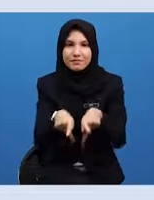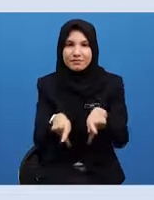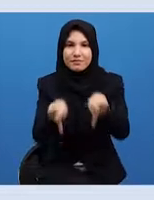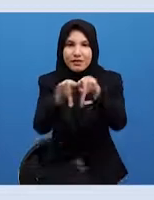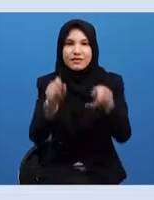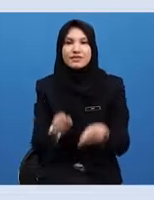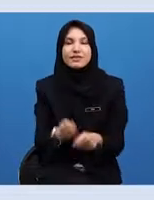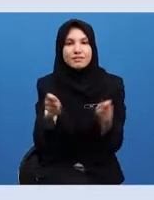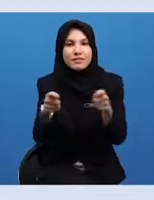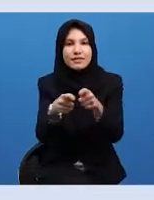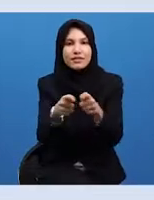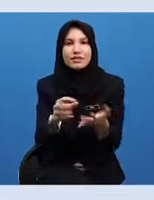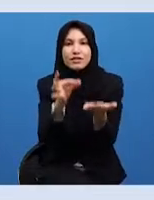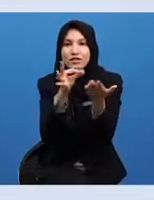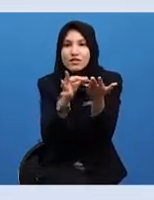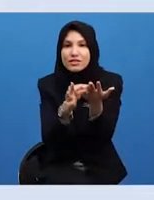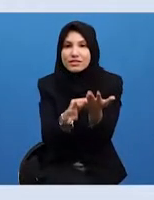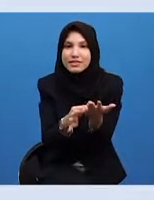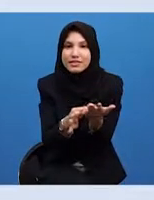seperti duit shilling,